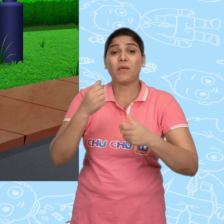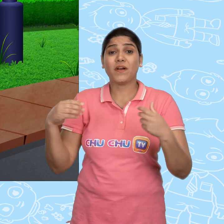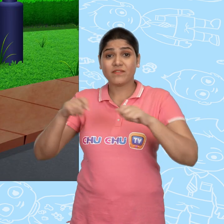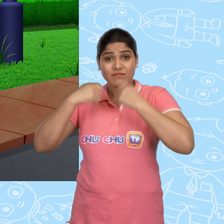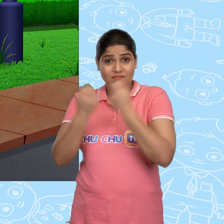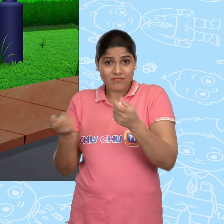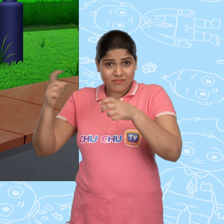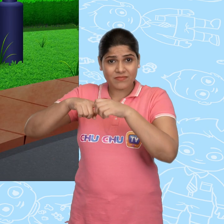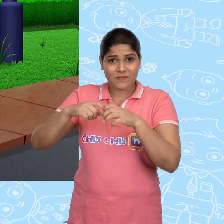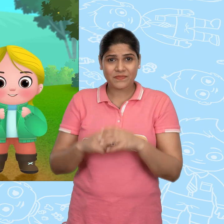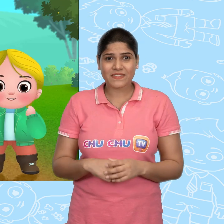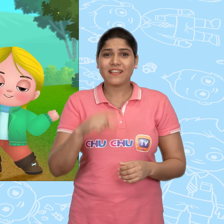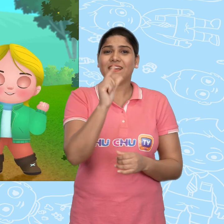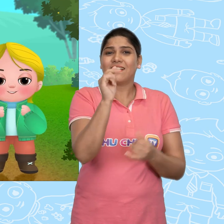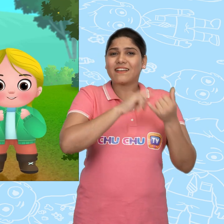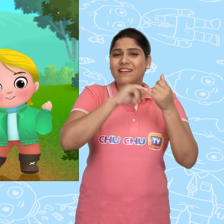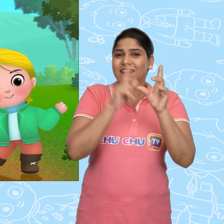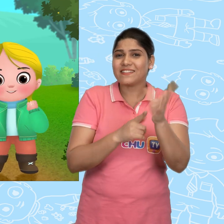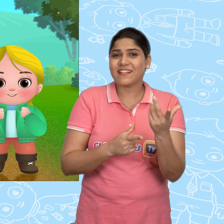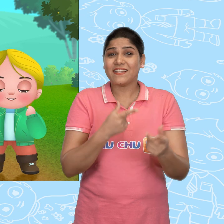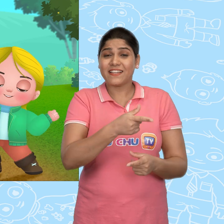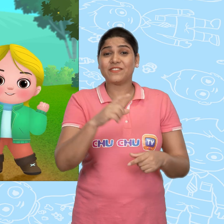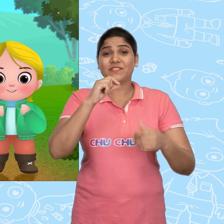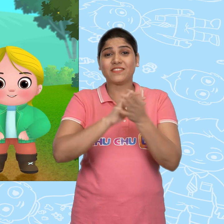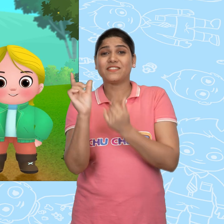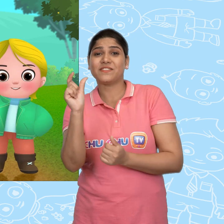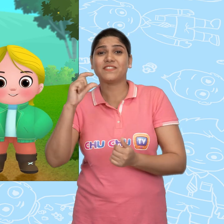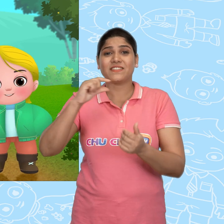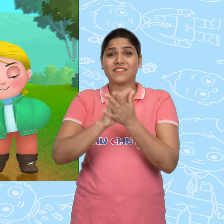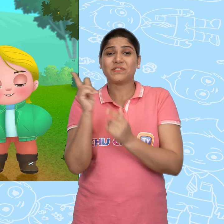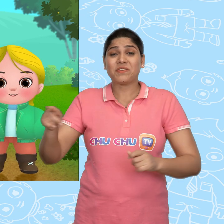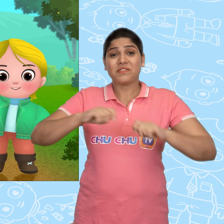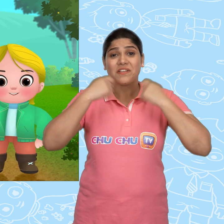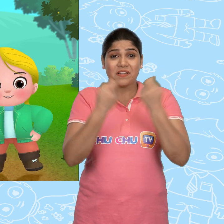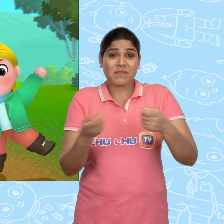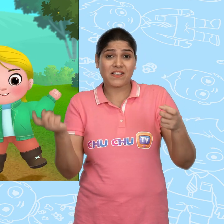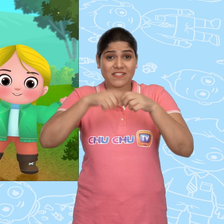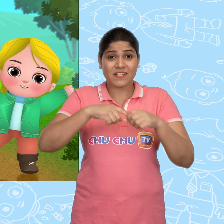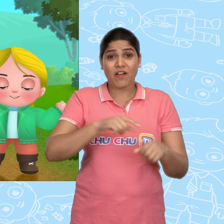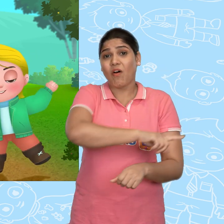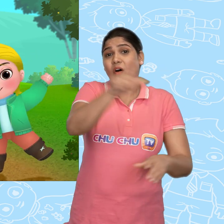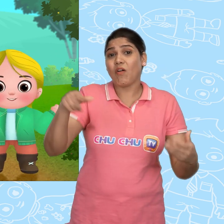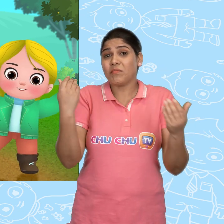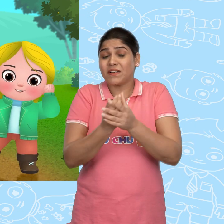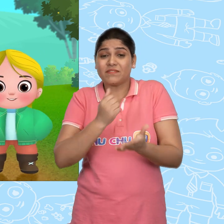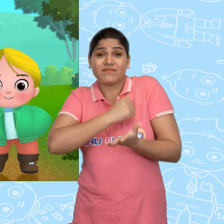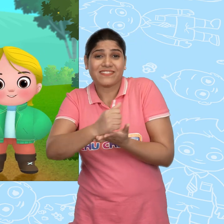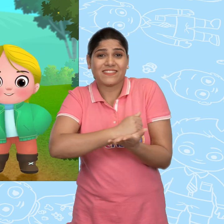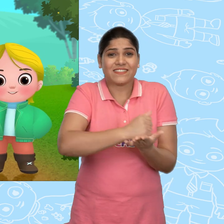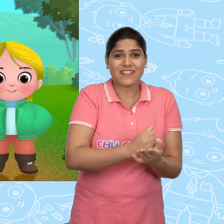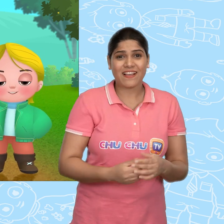तुम हमारी टीम में आ जाओ। तो कसली चूचू की टीम में शामिल हो गया और सब मिलकर प्रैक्टिस करने